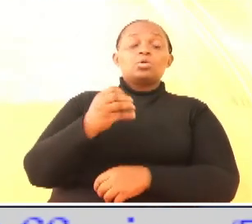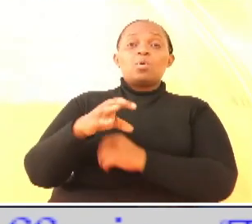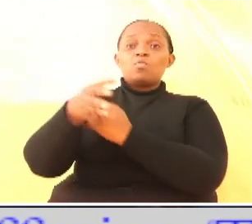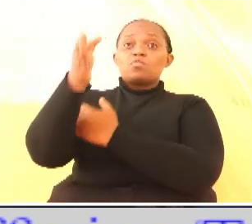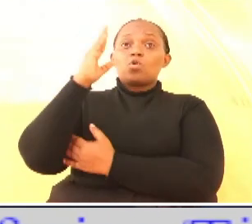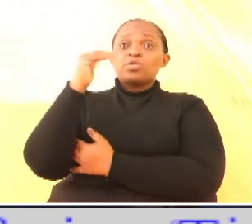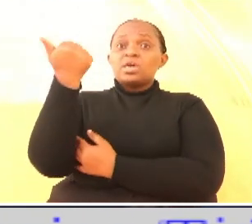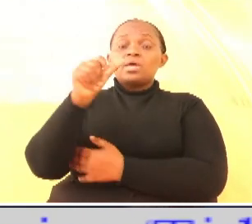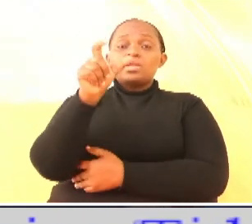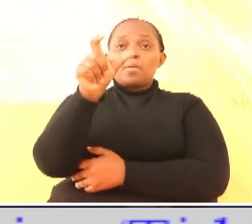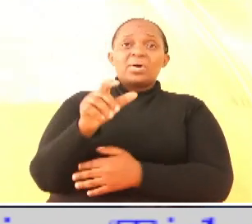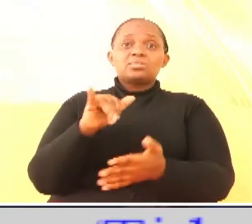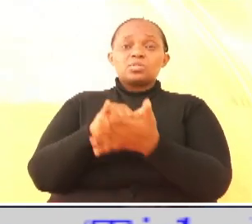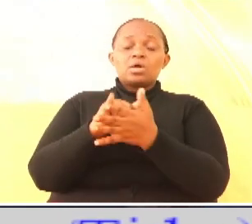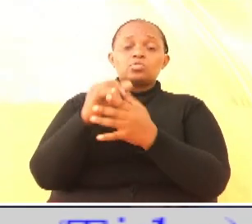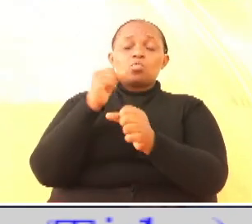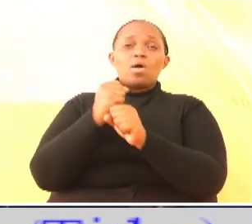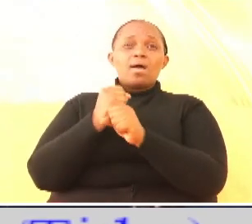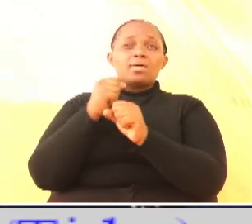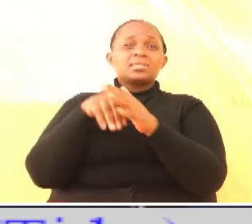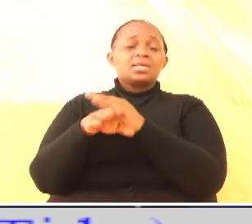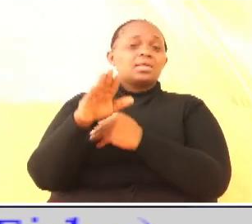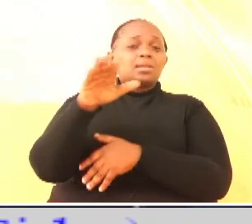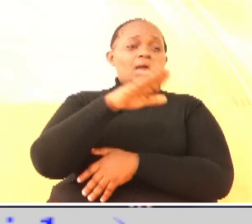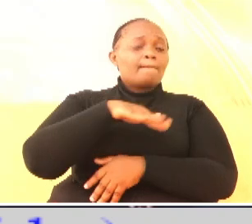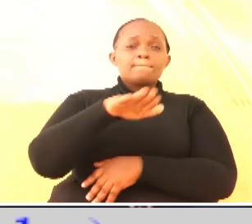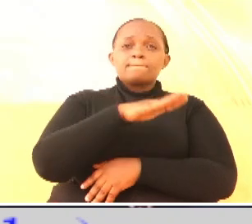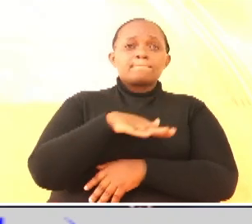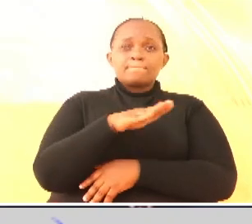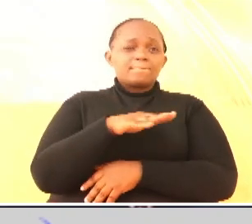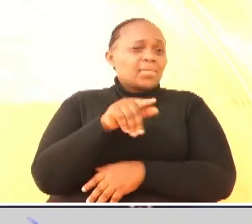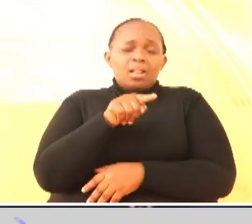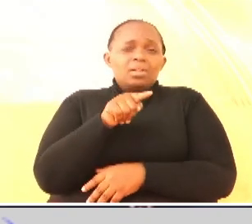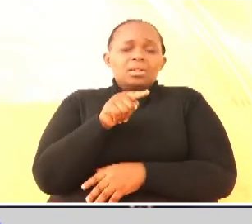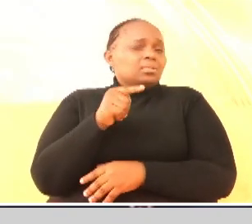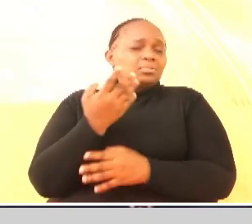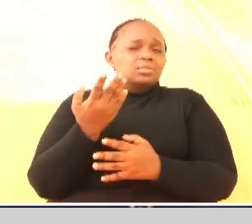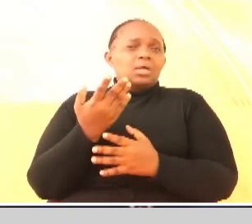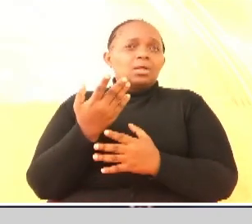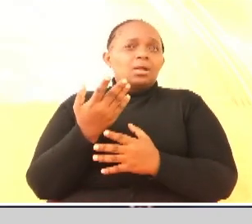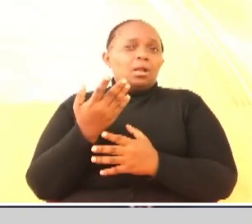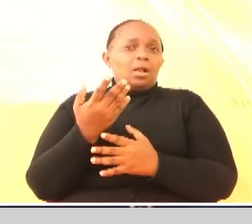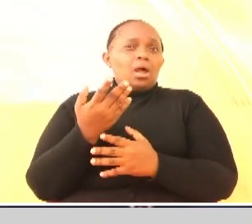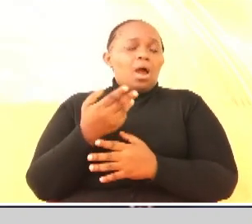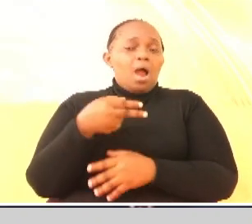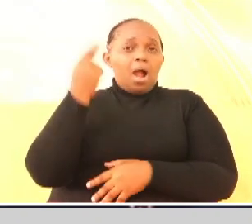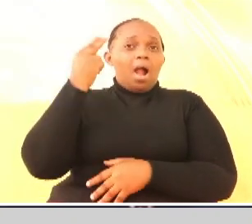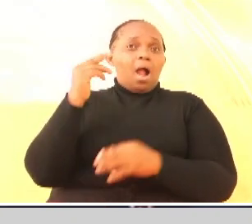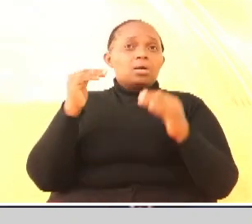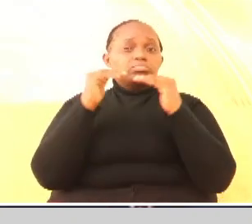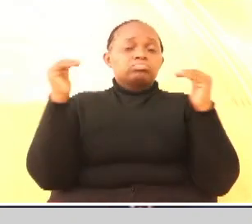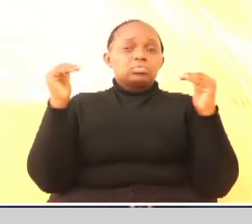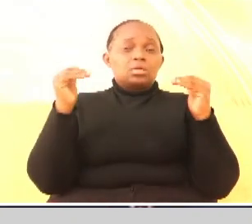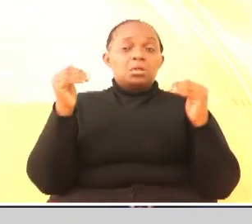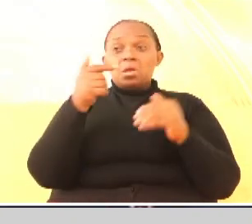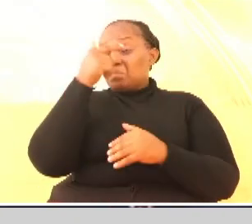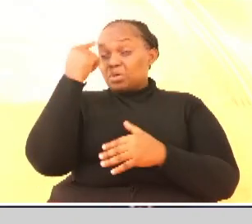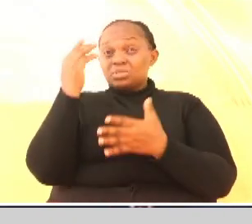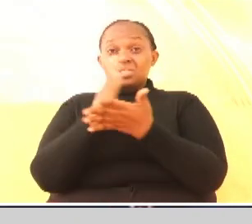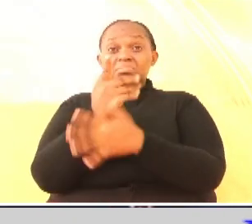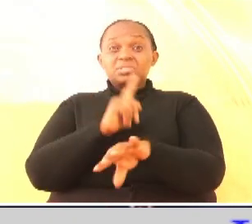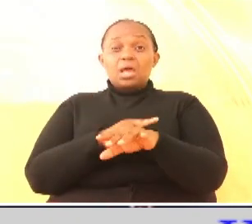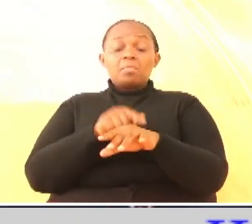Anayefanya kazi katika palace au state house si ni mtu ambaye ako juu, na hata wakati mwingine anaweza ringa, si